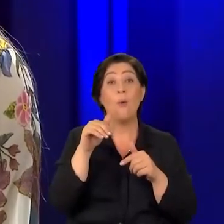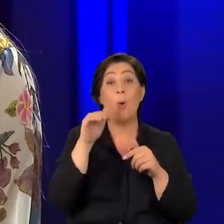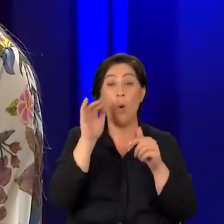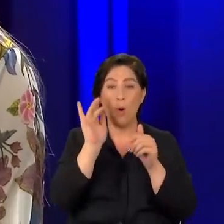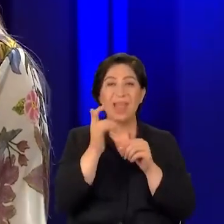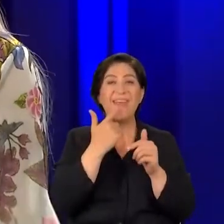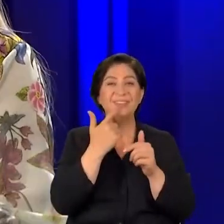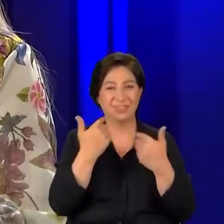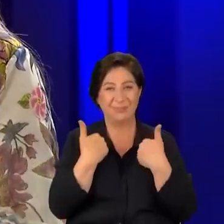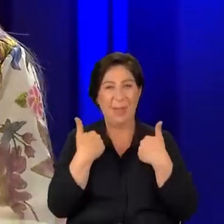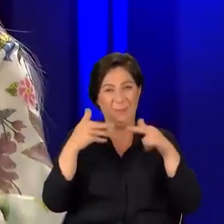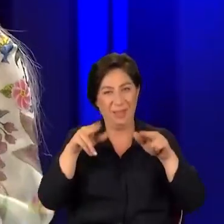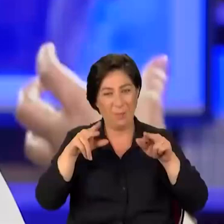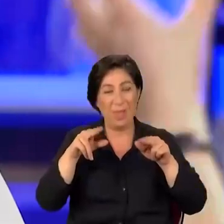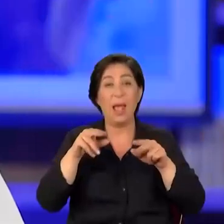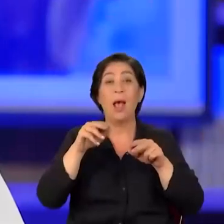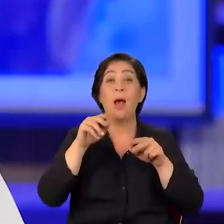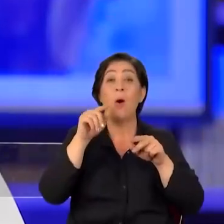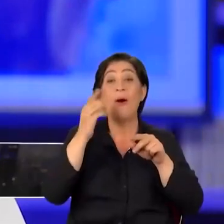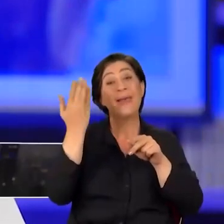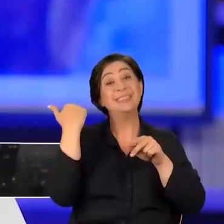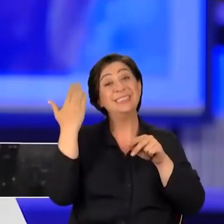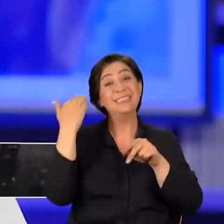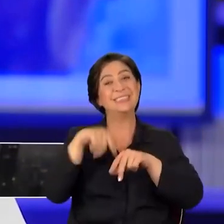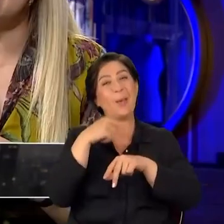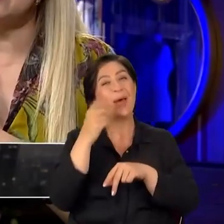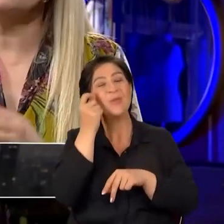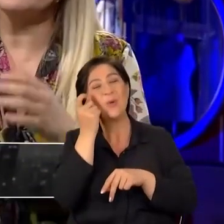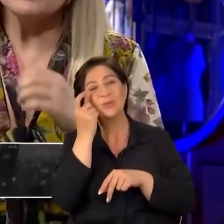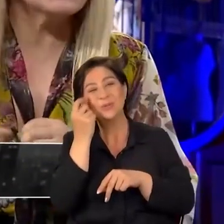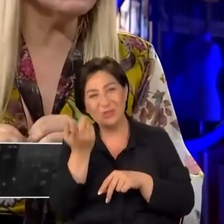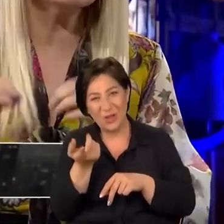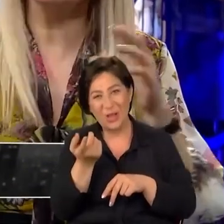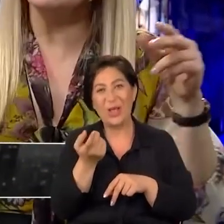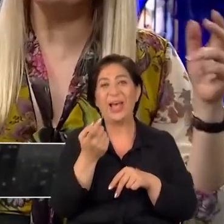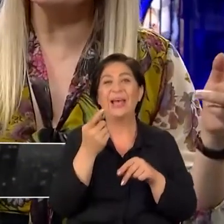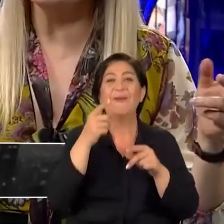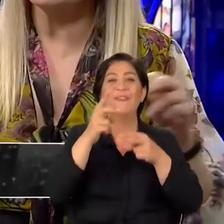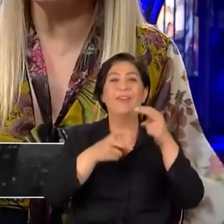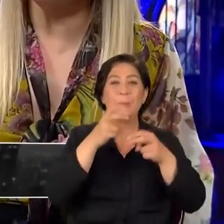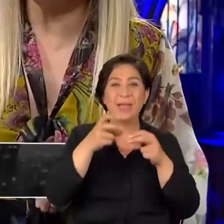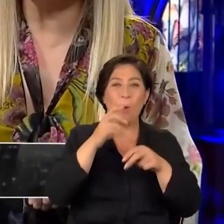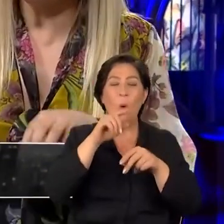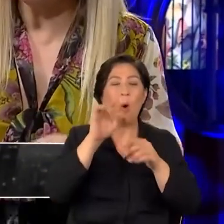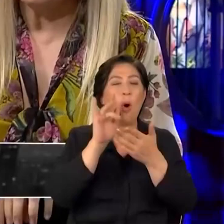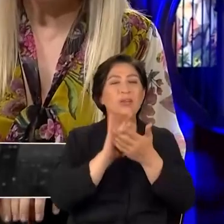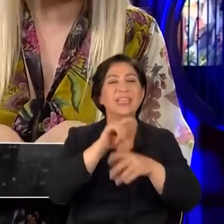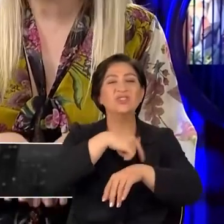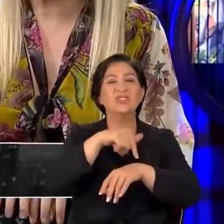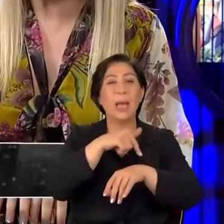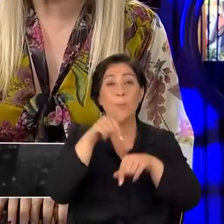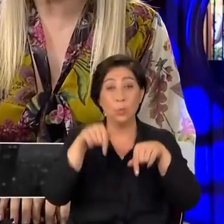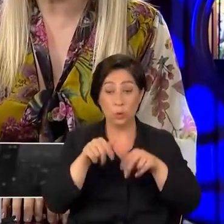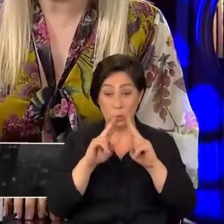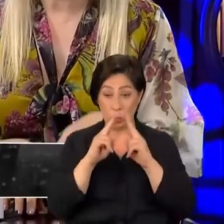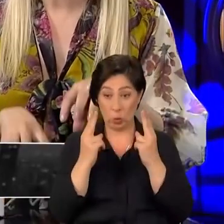Orta yaş insanları orta çağın o güzel günlerini özlüyor aslında. Umberto Eco'nun yeni orta çağ dediği şey bu. Bugün